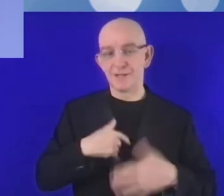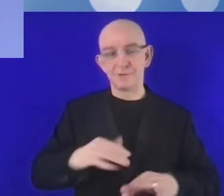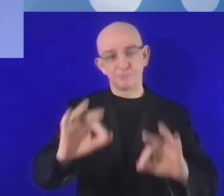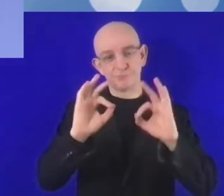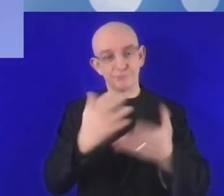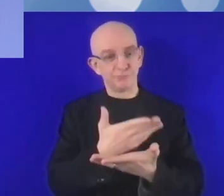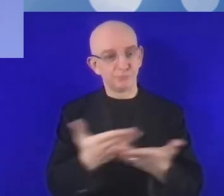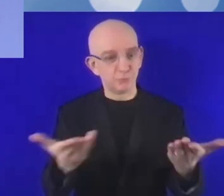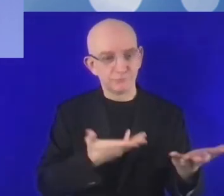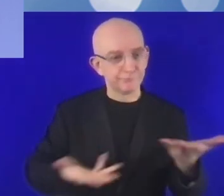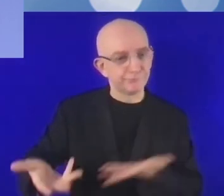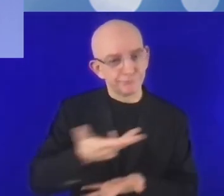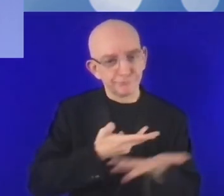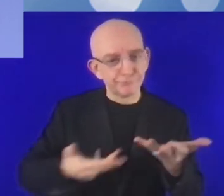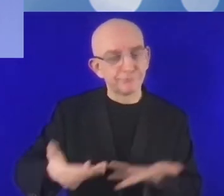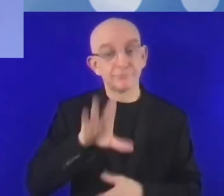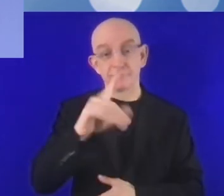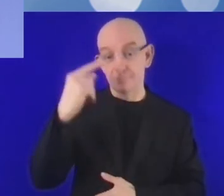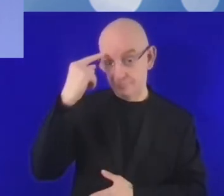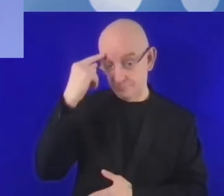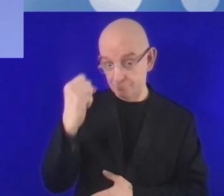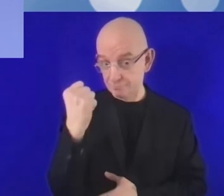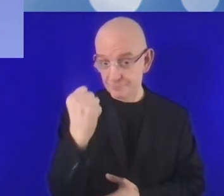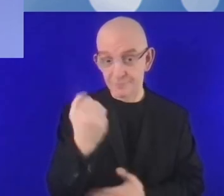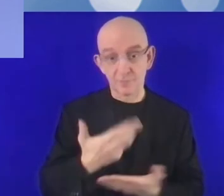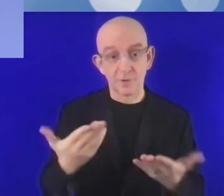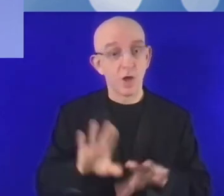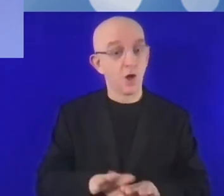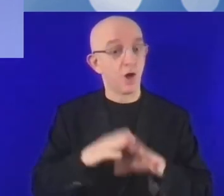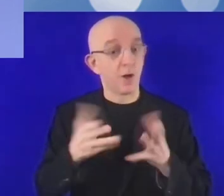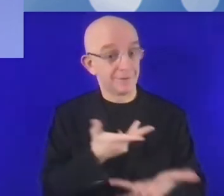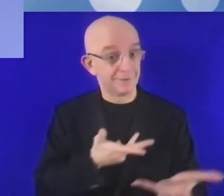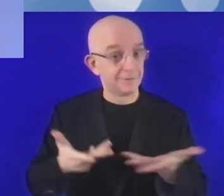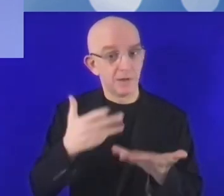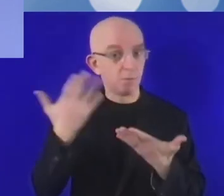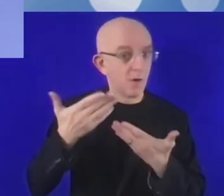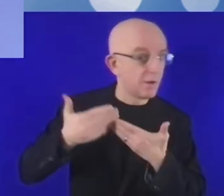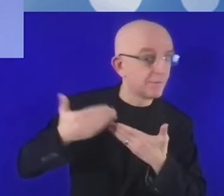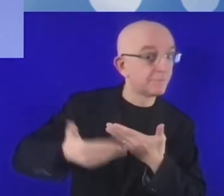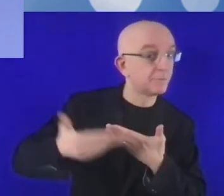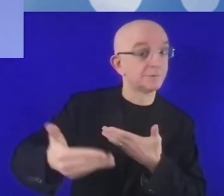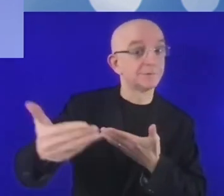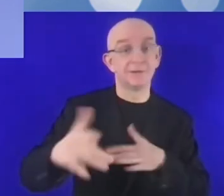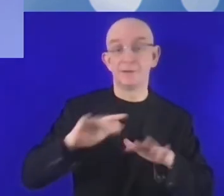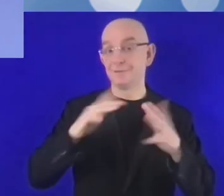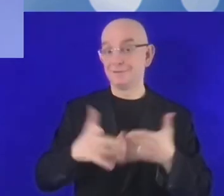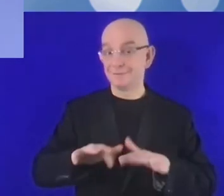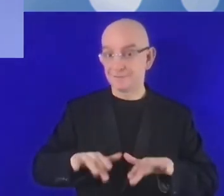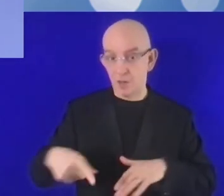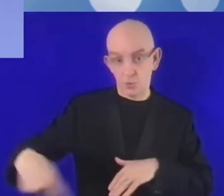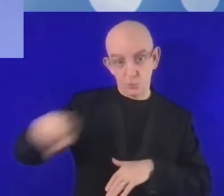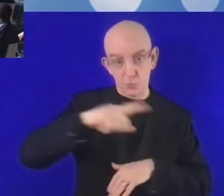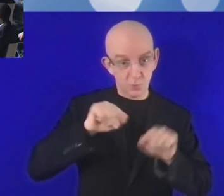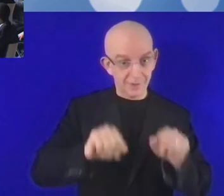par un débat réussi et fructueux. Souvenons-vous que c'est un débat ouvert au sujet du futur de l'Internet.